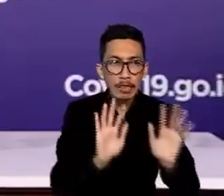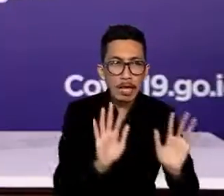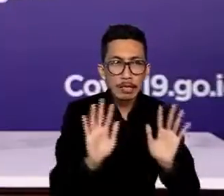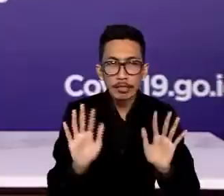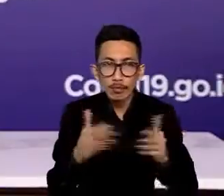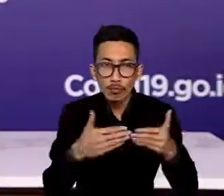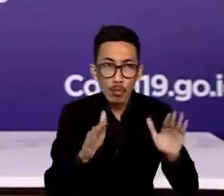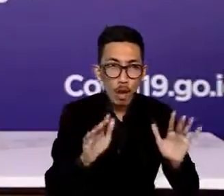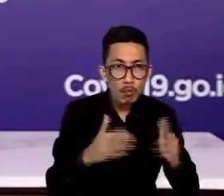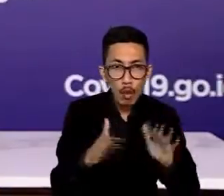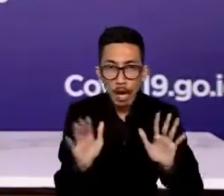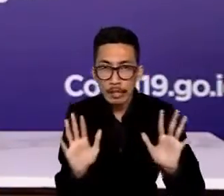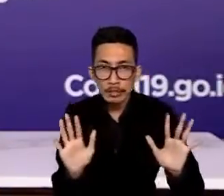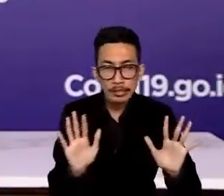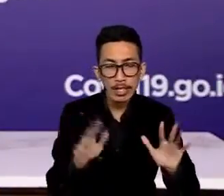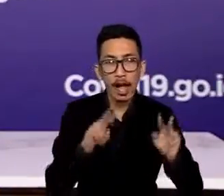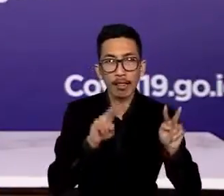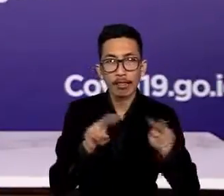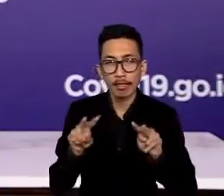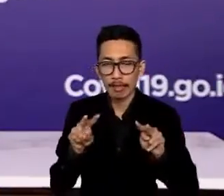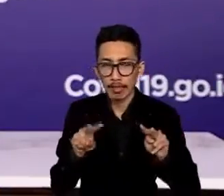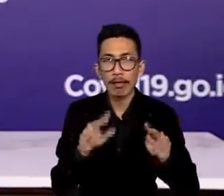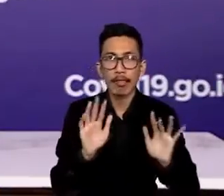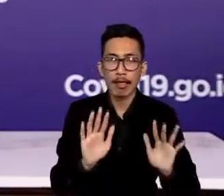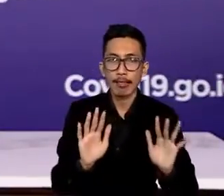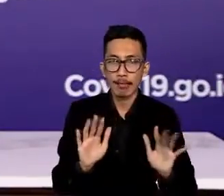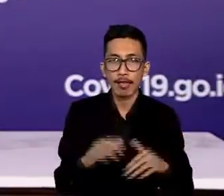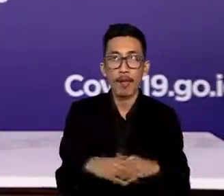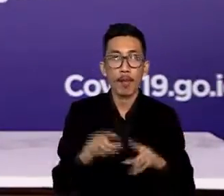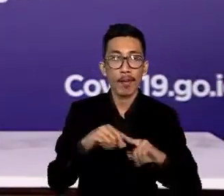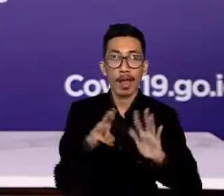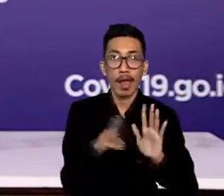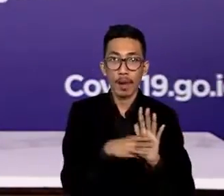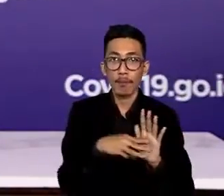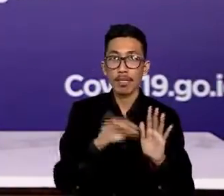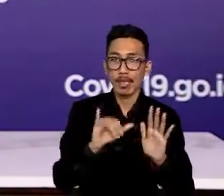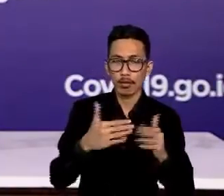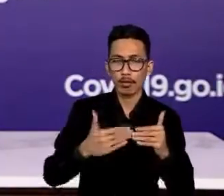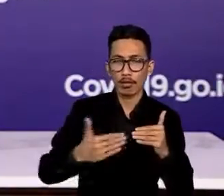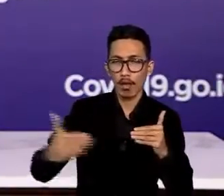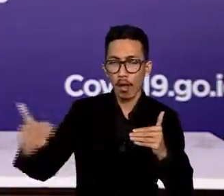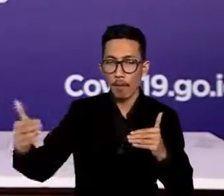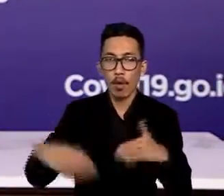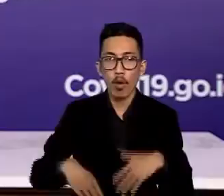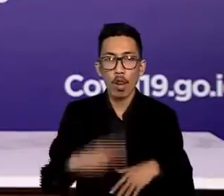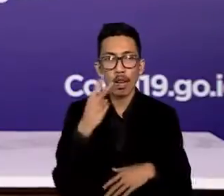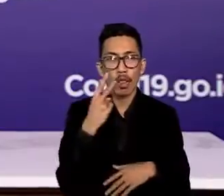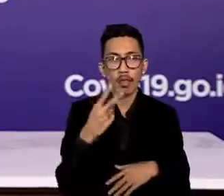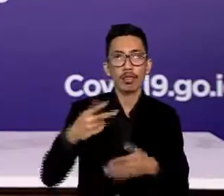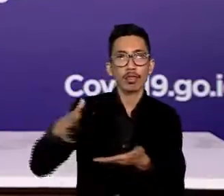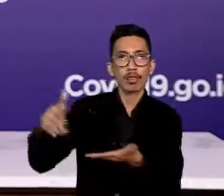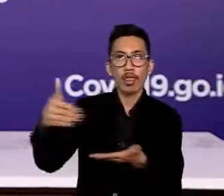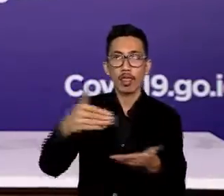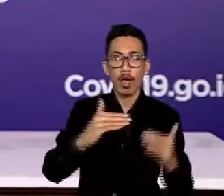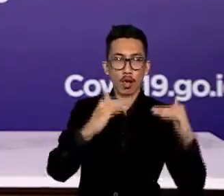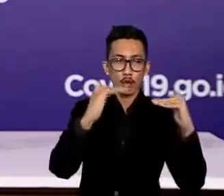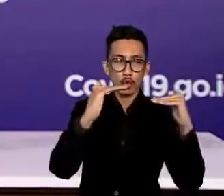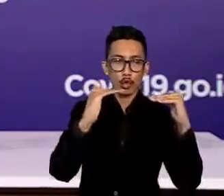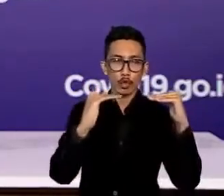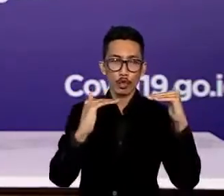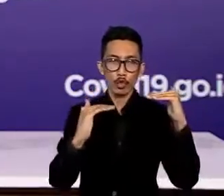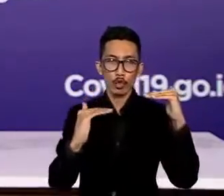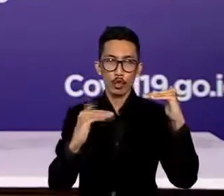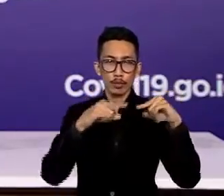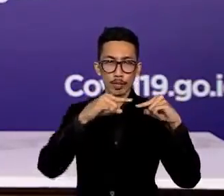perpanjangan ppkm tetap dilakukan untuk melihat apakah penurunan ini konsisten terjadi dan dapat dipertahankan